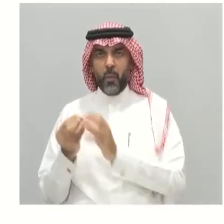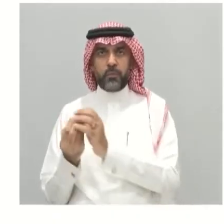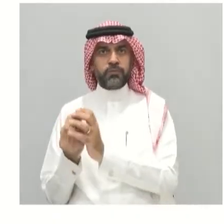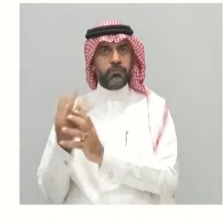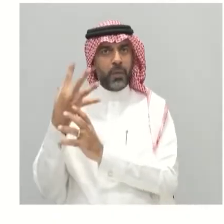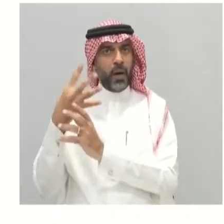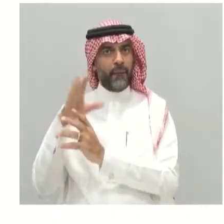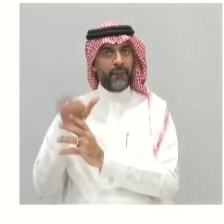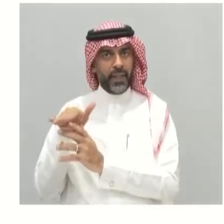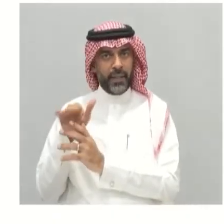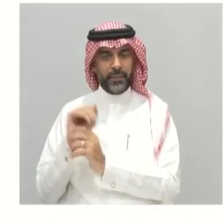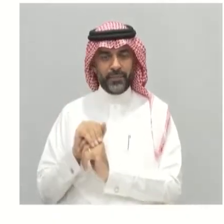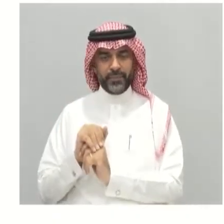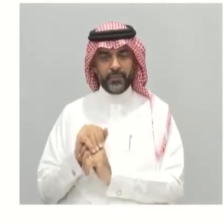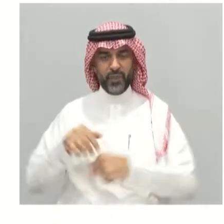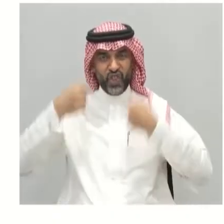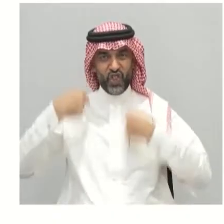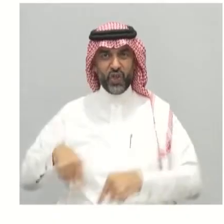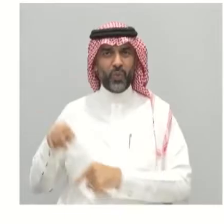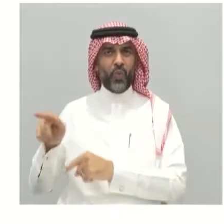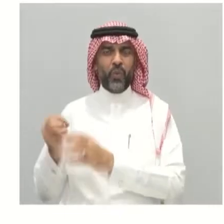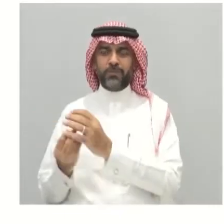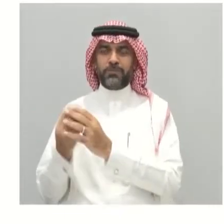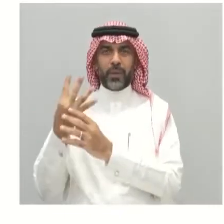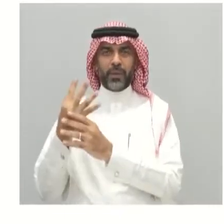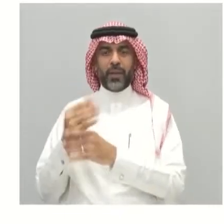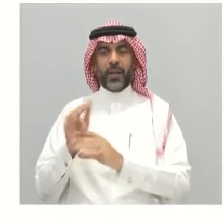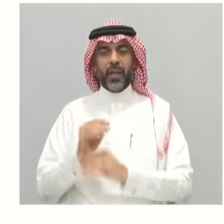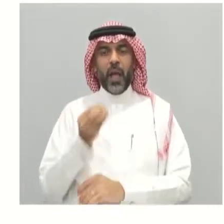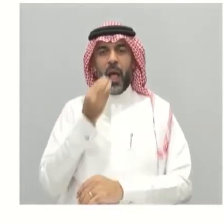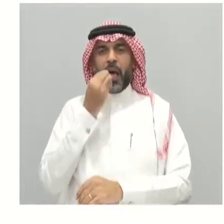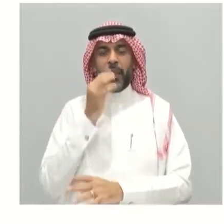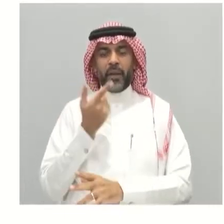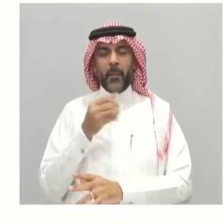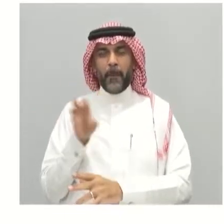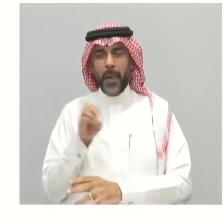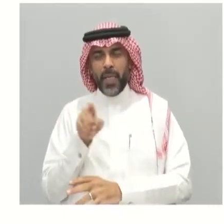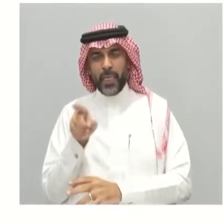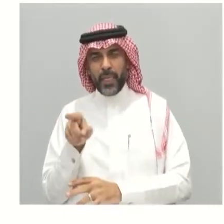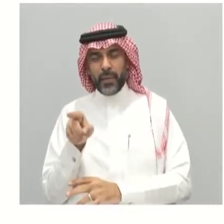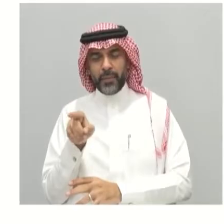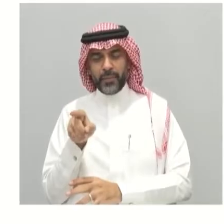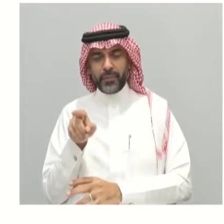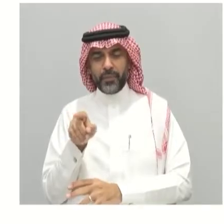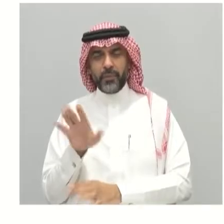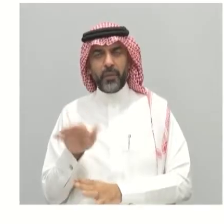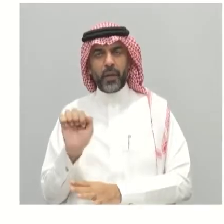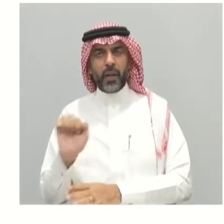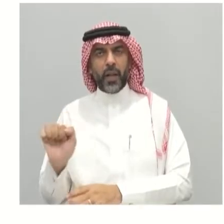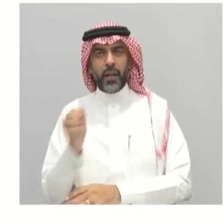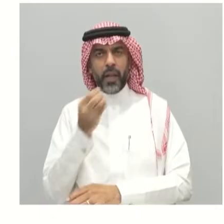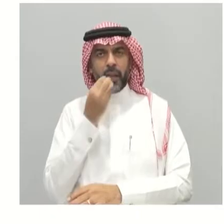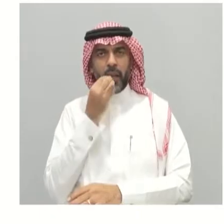ضوءا من جسمها تغذيتها بعضا منها كما نلاحظ ذاتيه